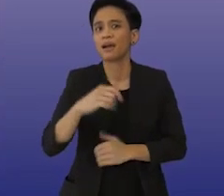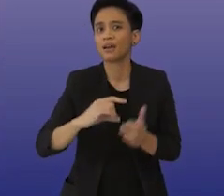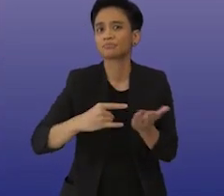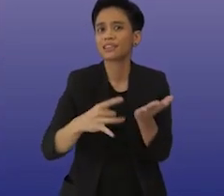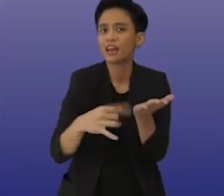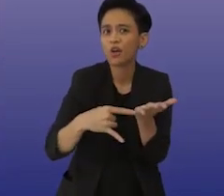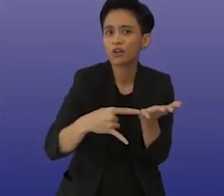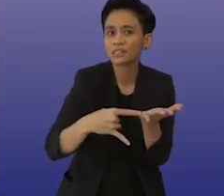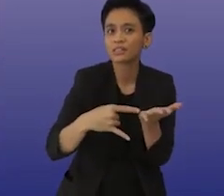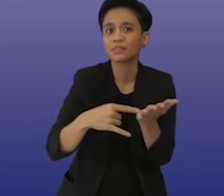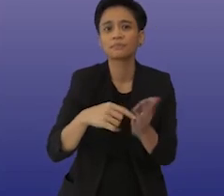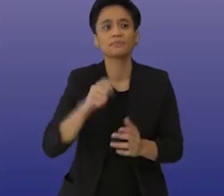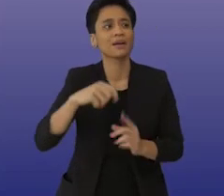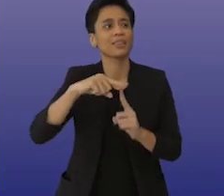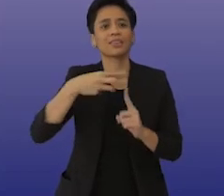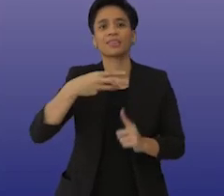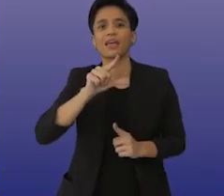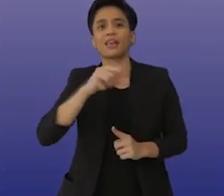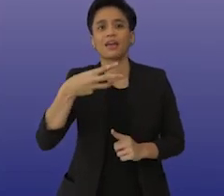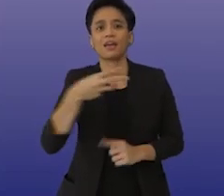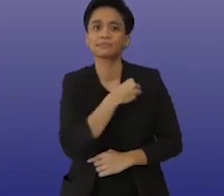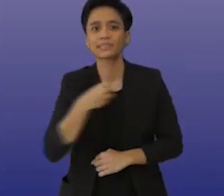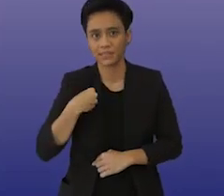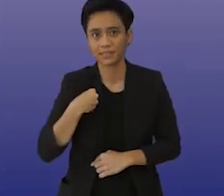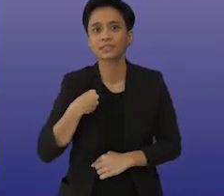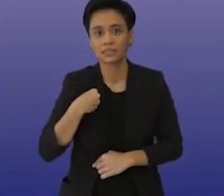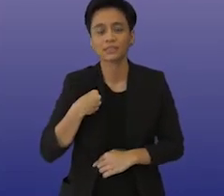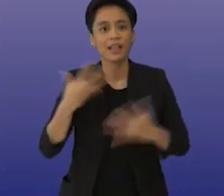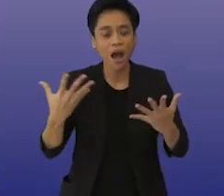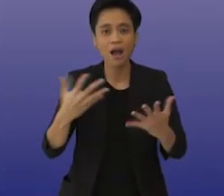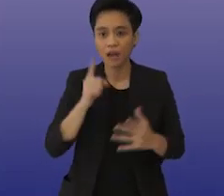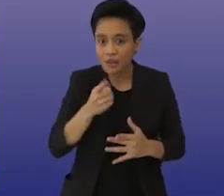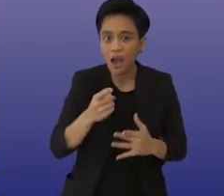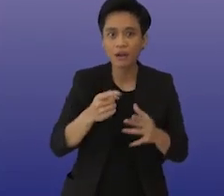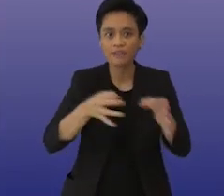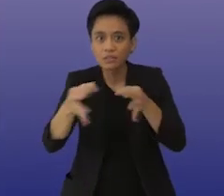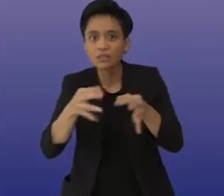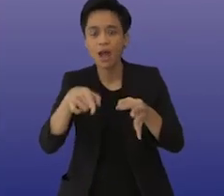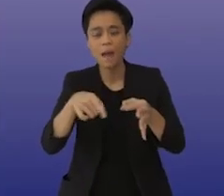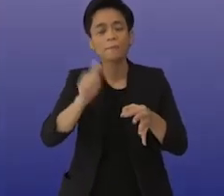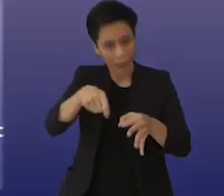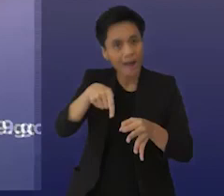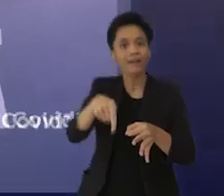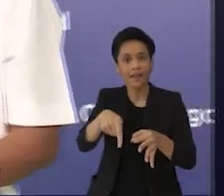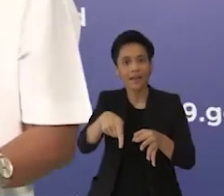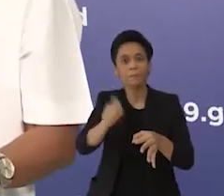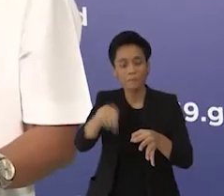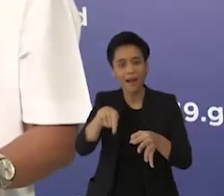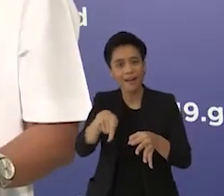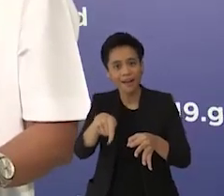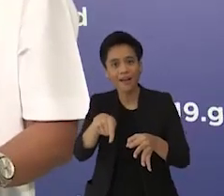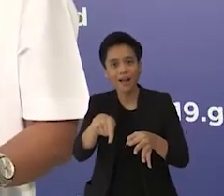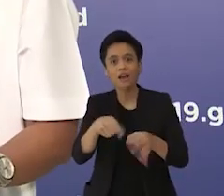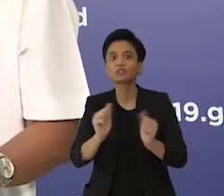menggunakan telemedicine Oleh karena itu Mari kita manfaatkan ini semata-mata dalam